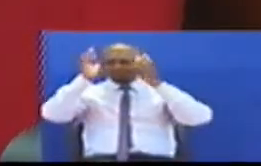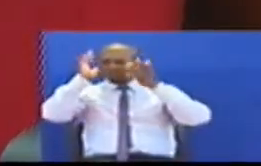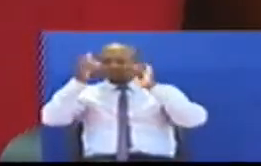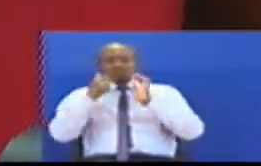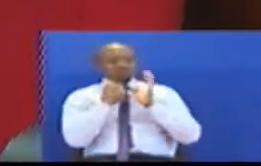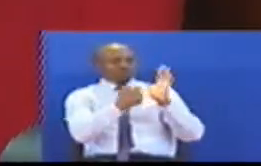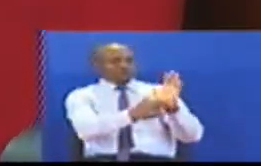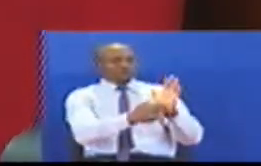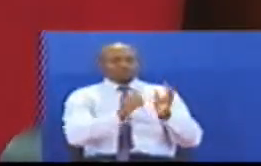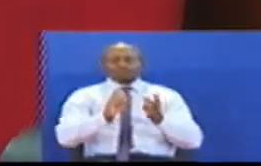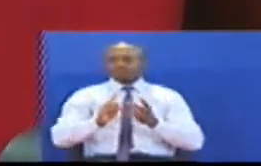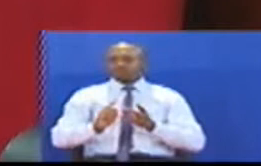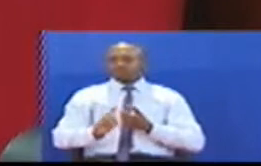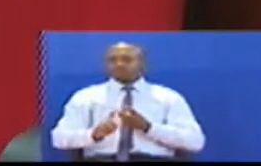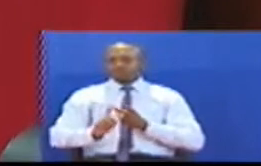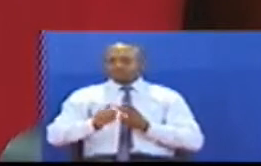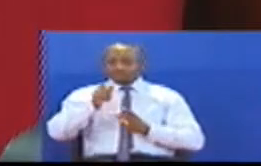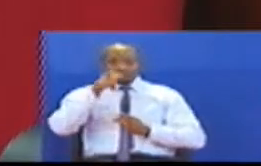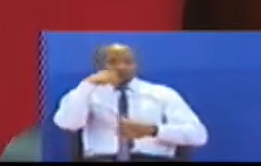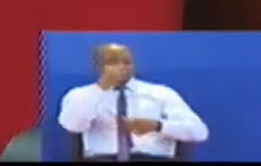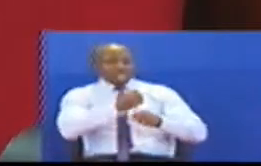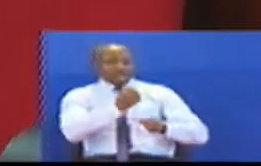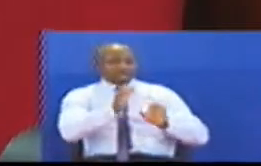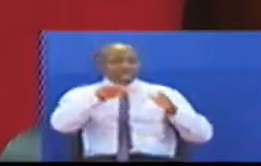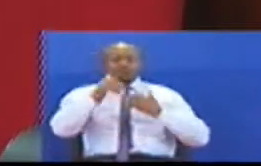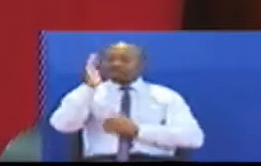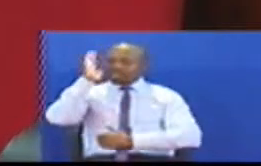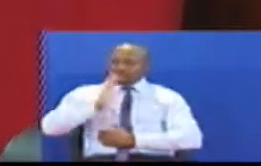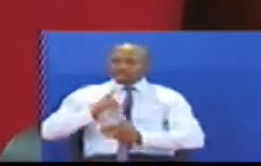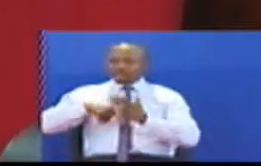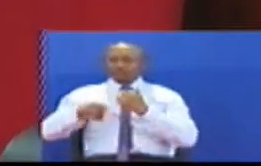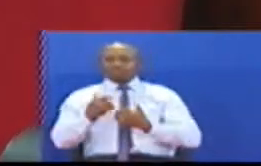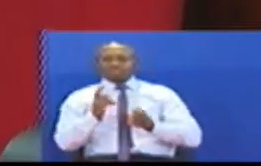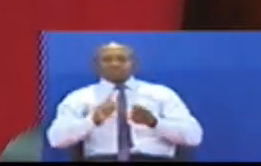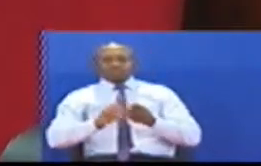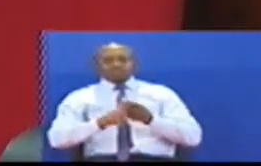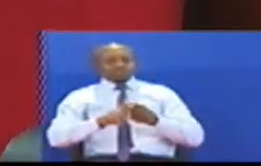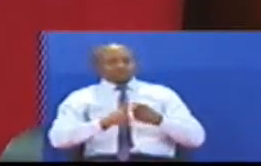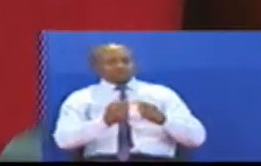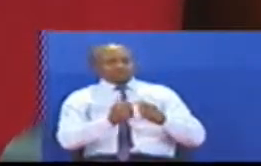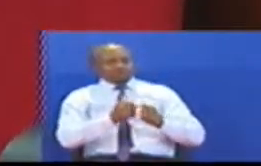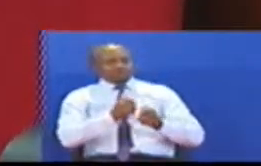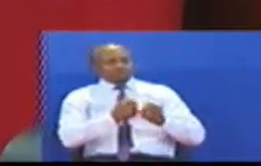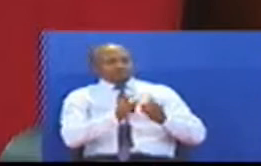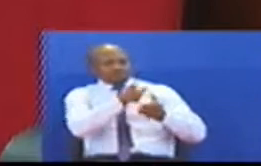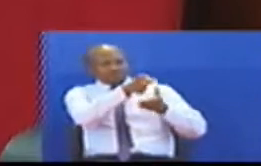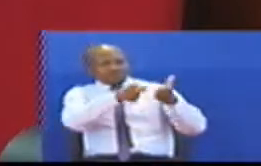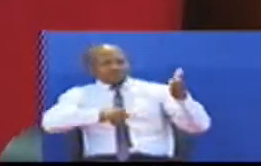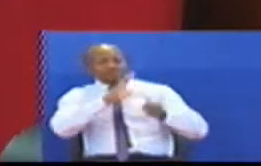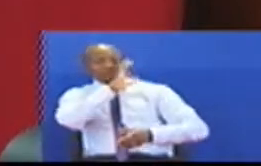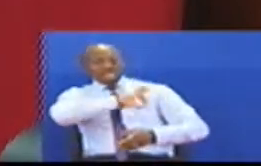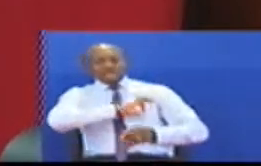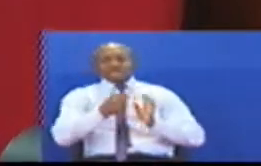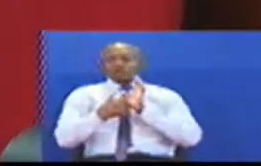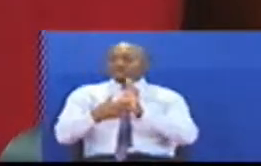utakuta kwamba labda pengine mtumishi au kijana katika salary slip yake inaonyesha kwamba ile outstanding